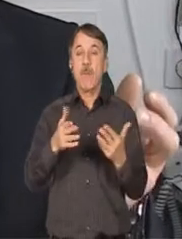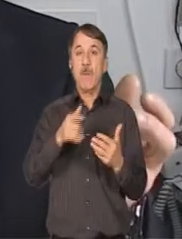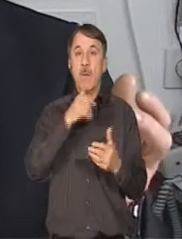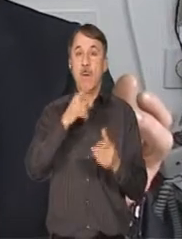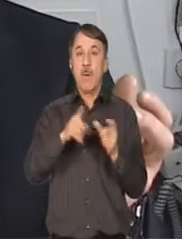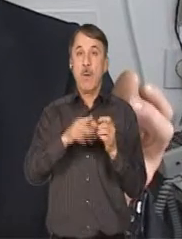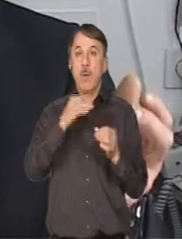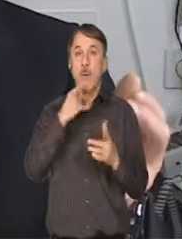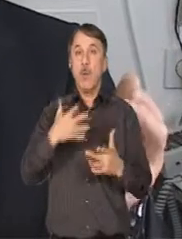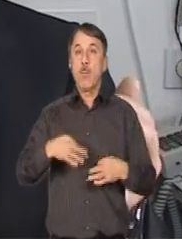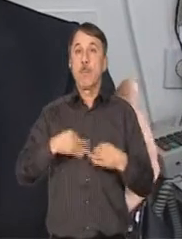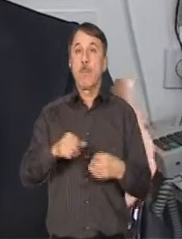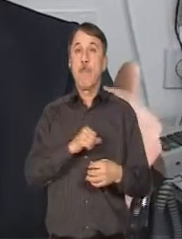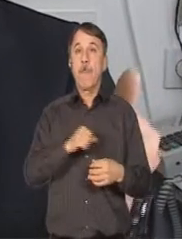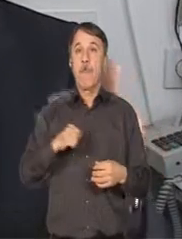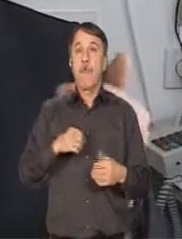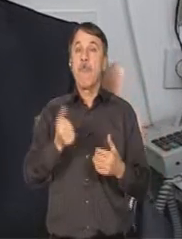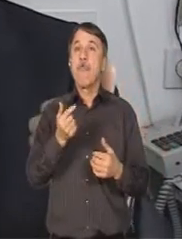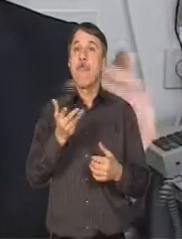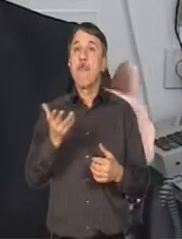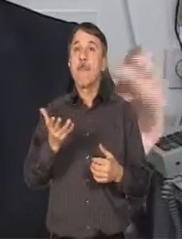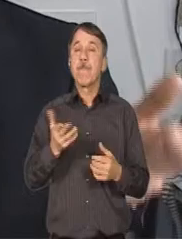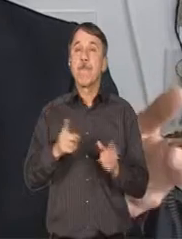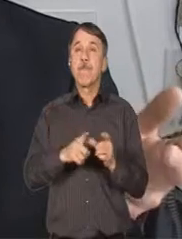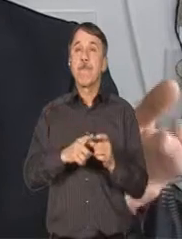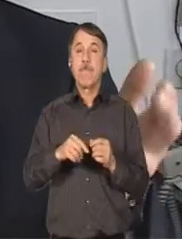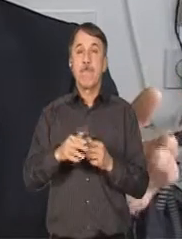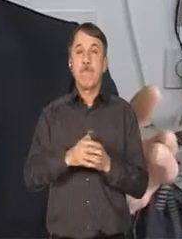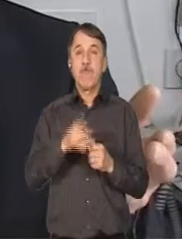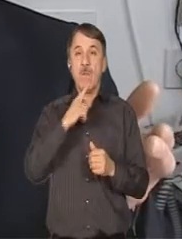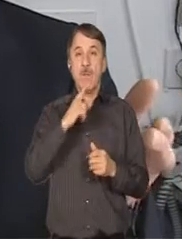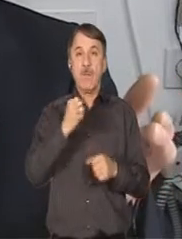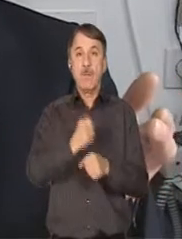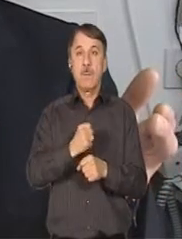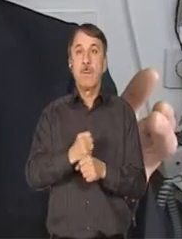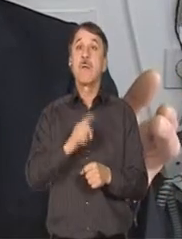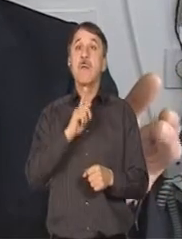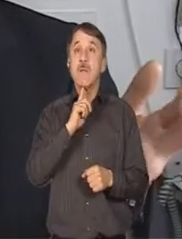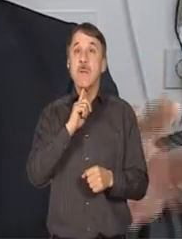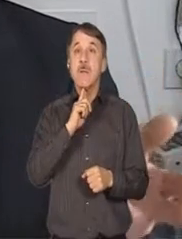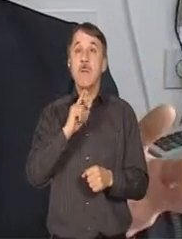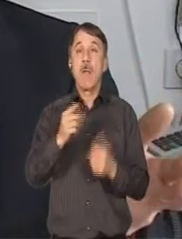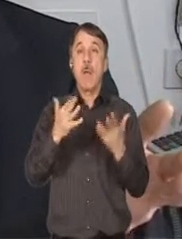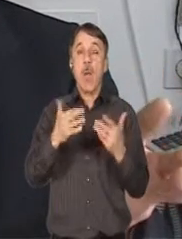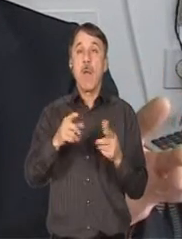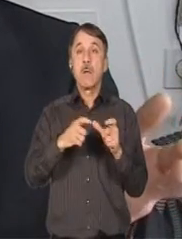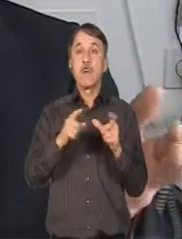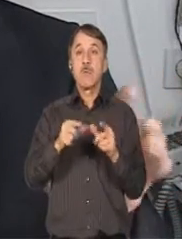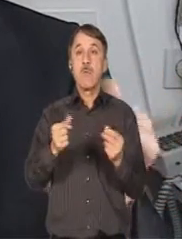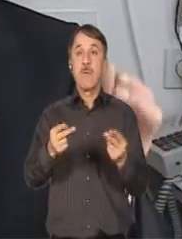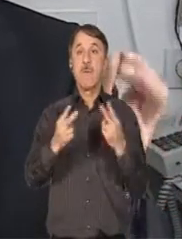strogo isključuje vegetarijanske ishrane je u tome da može doći usled nedostatka vitamina B12 i folno